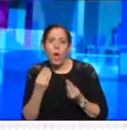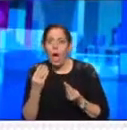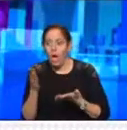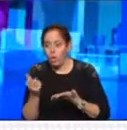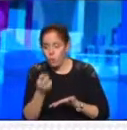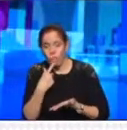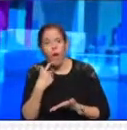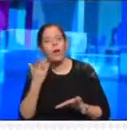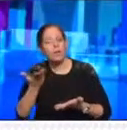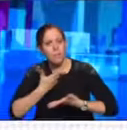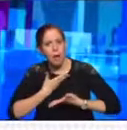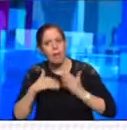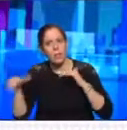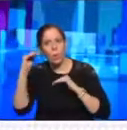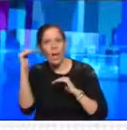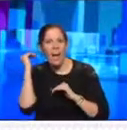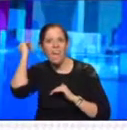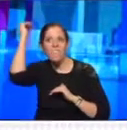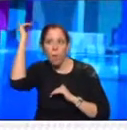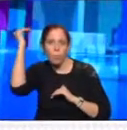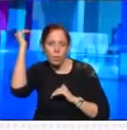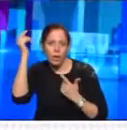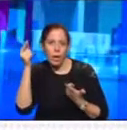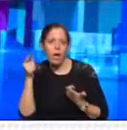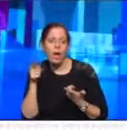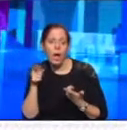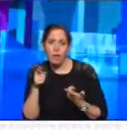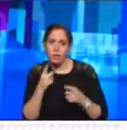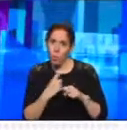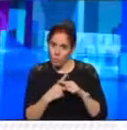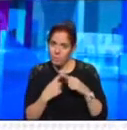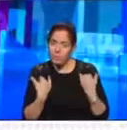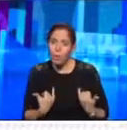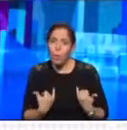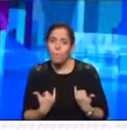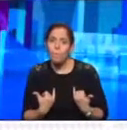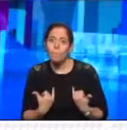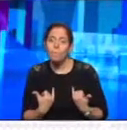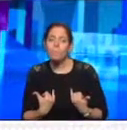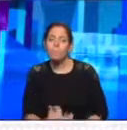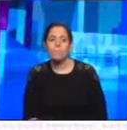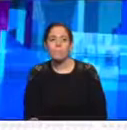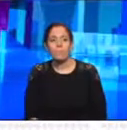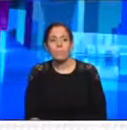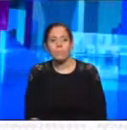אמנם קיבלה את הדירוג הגבוה ביותר. את אופטימית היום?